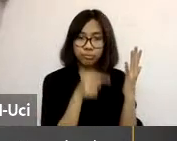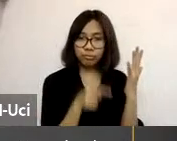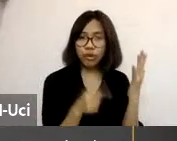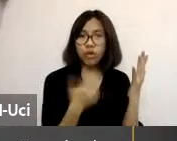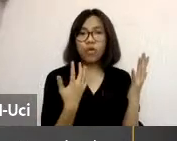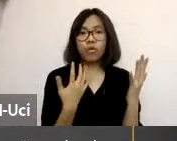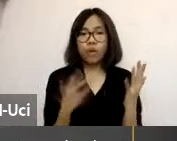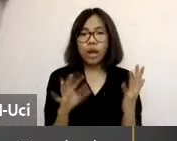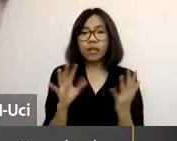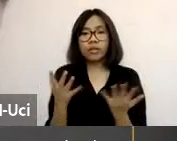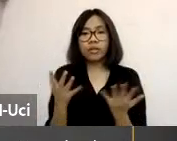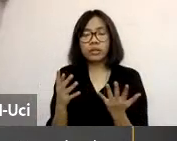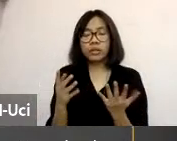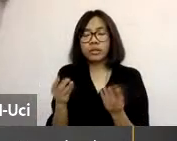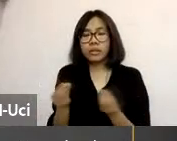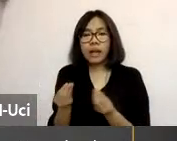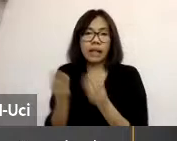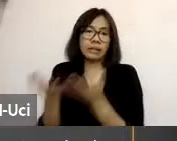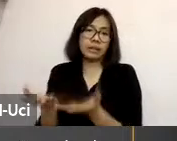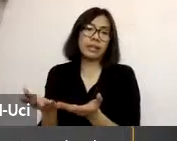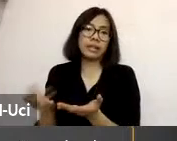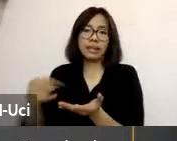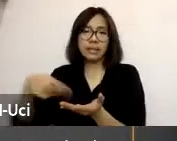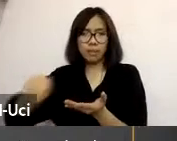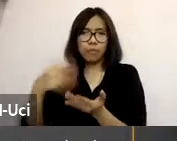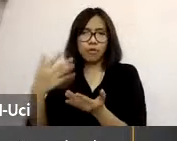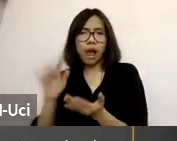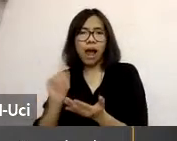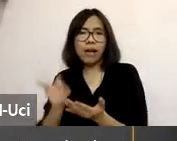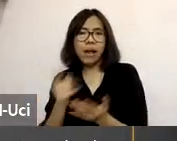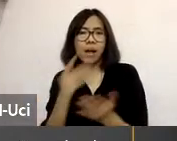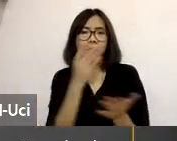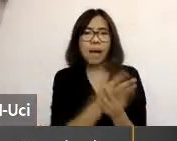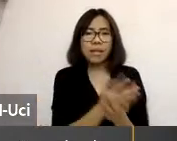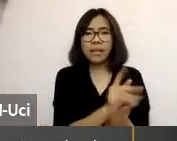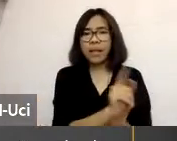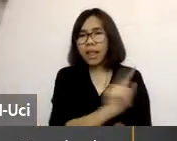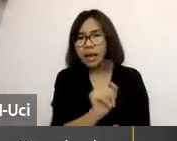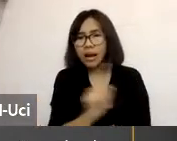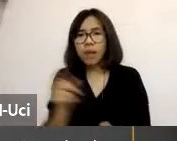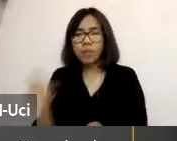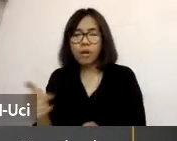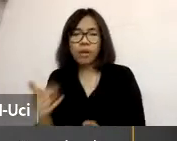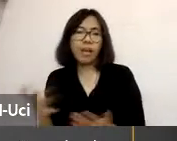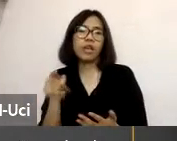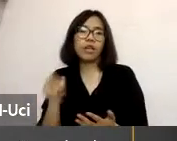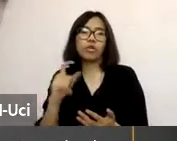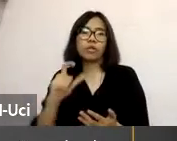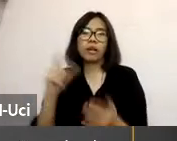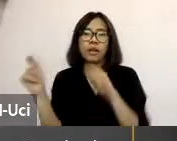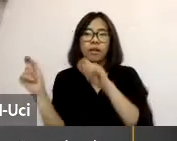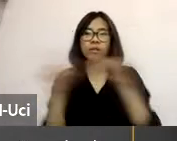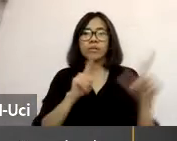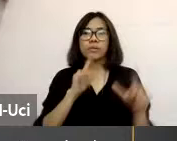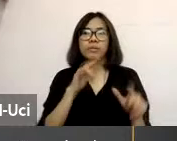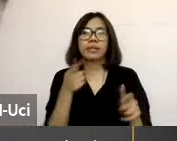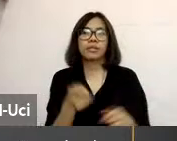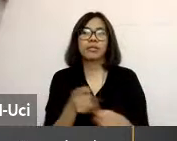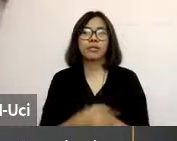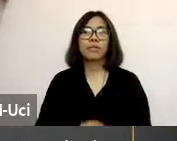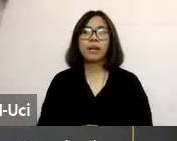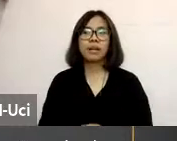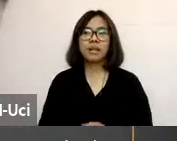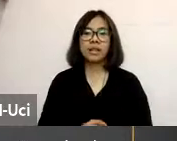itu sudah cukup aman itu yang dari segi eh konsepnya Nah